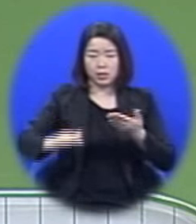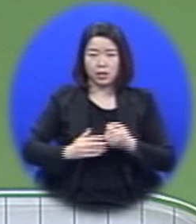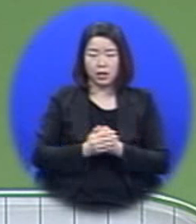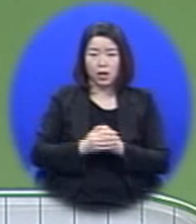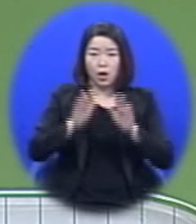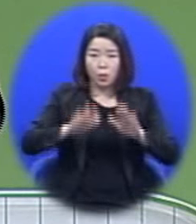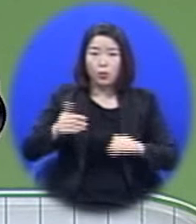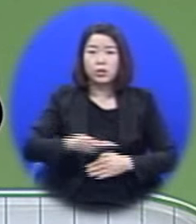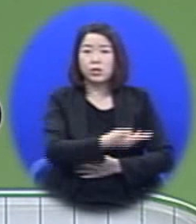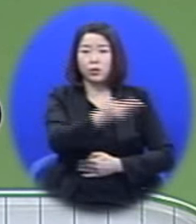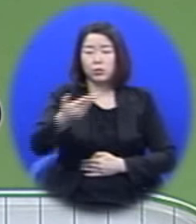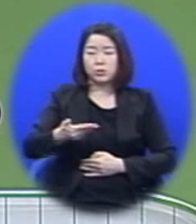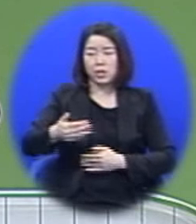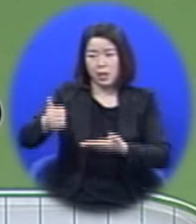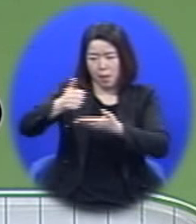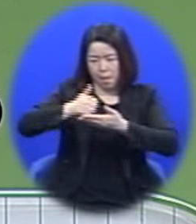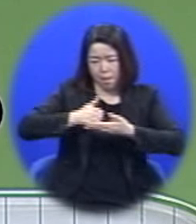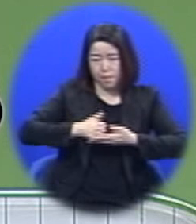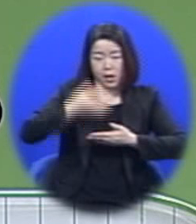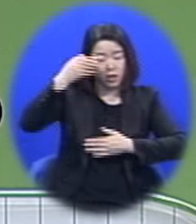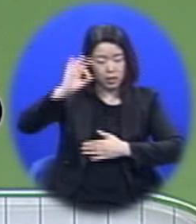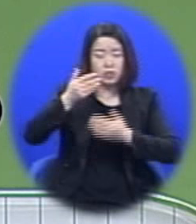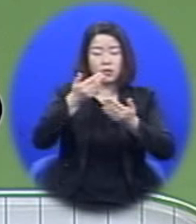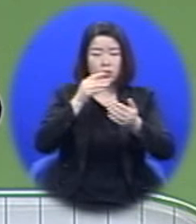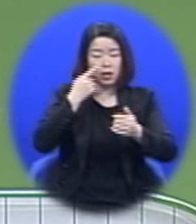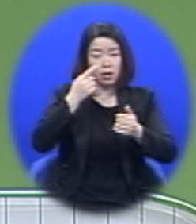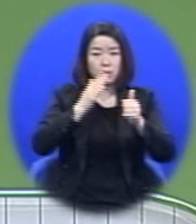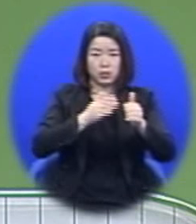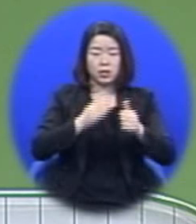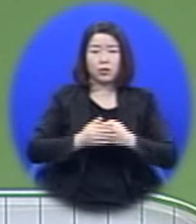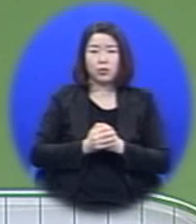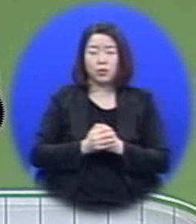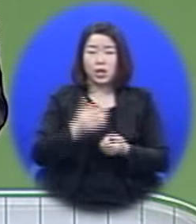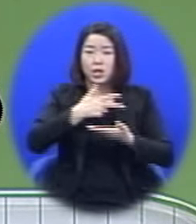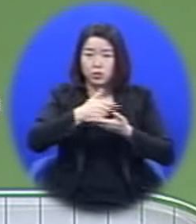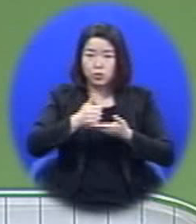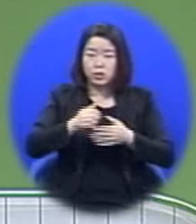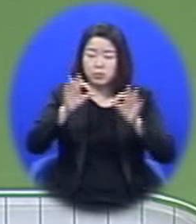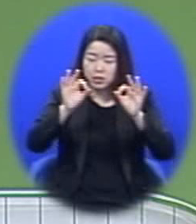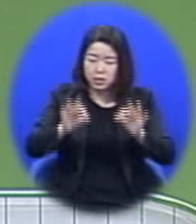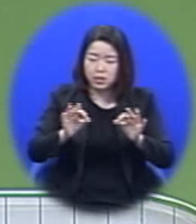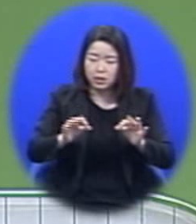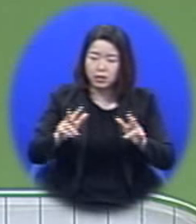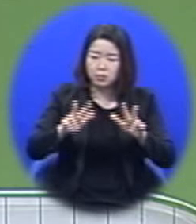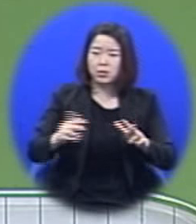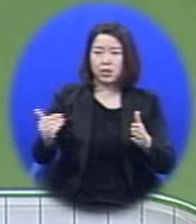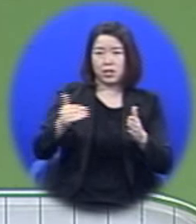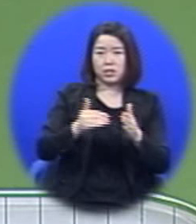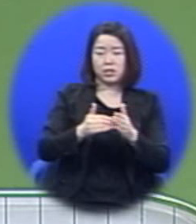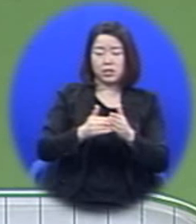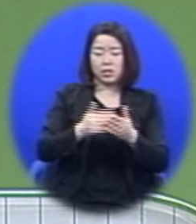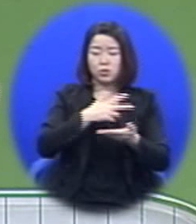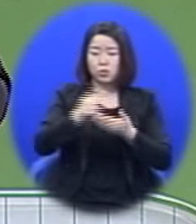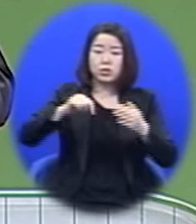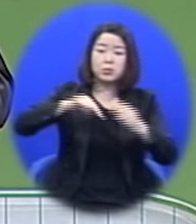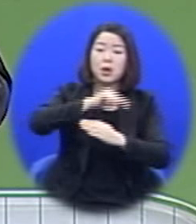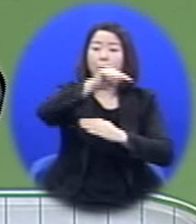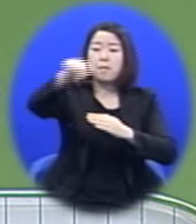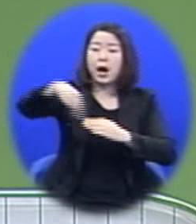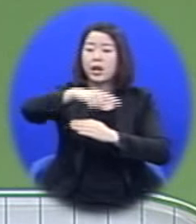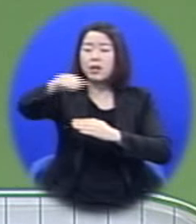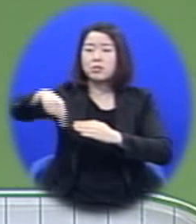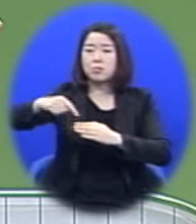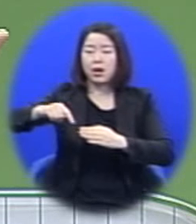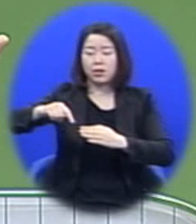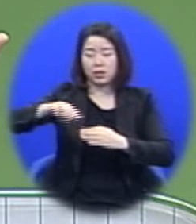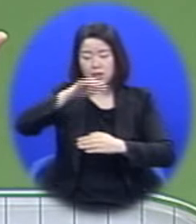오늘 여러분이 받아들이세요. 주님, 저는 지금까지 주님과 겉돌고 살았습니다. 근데 제가